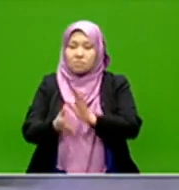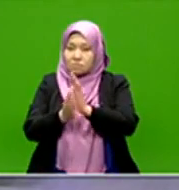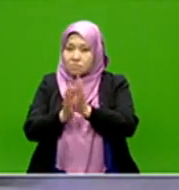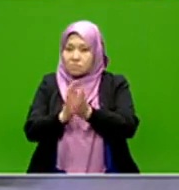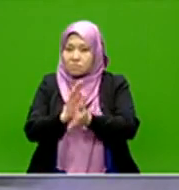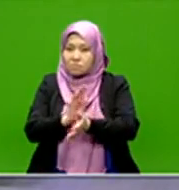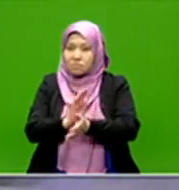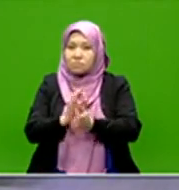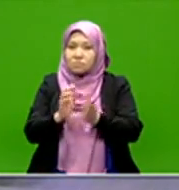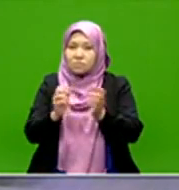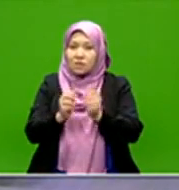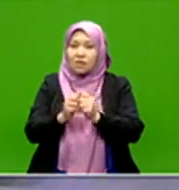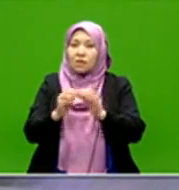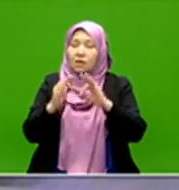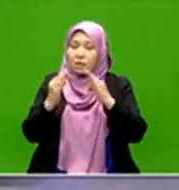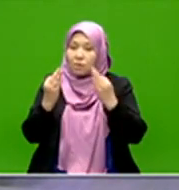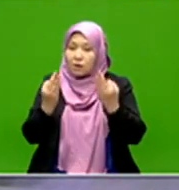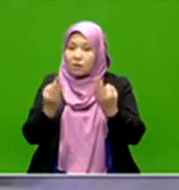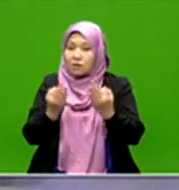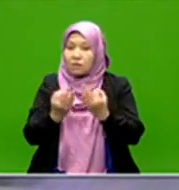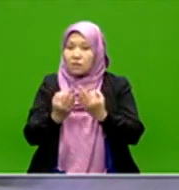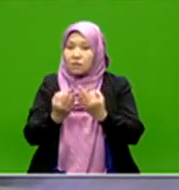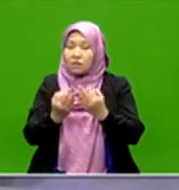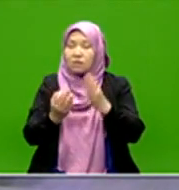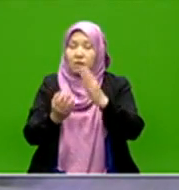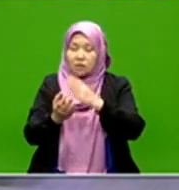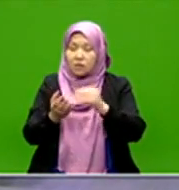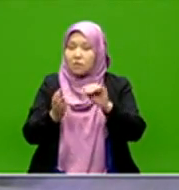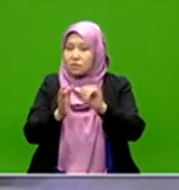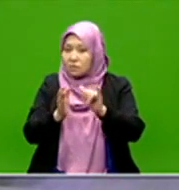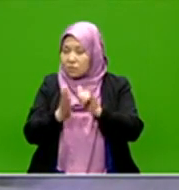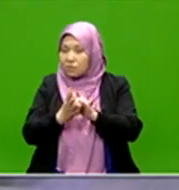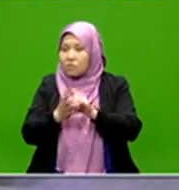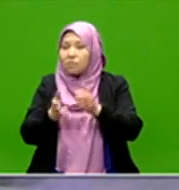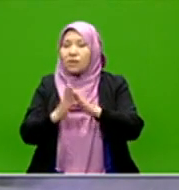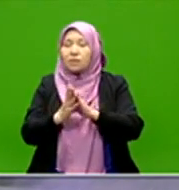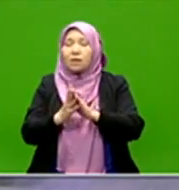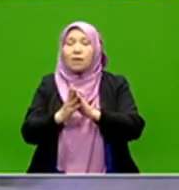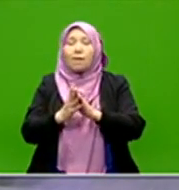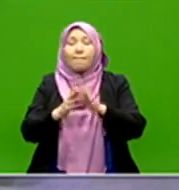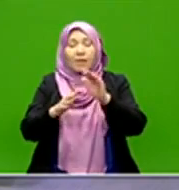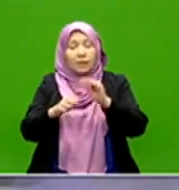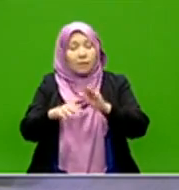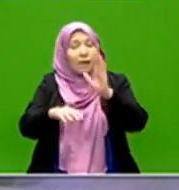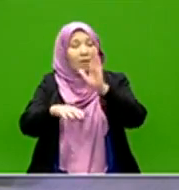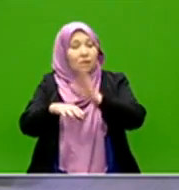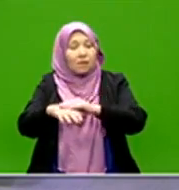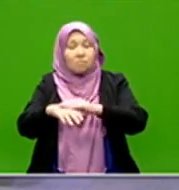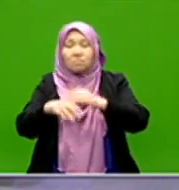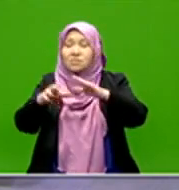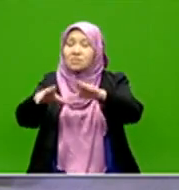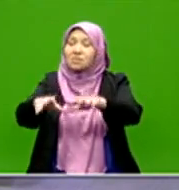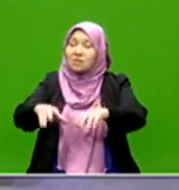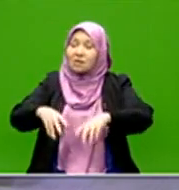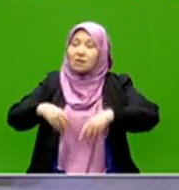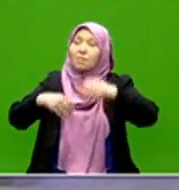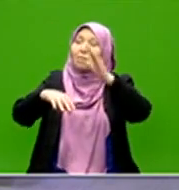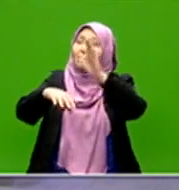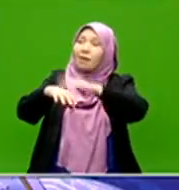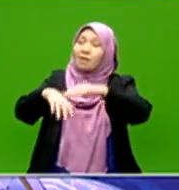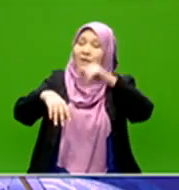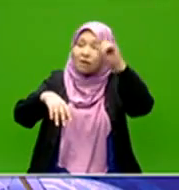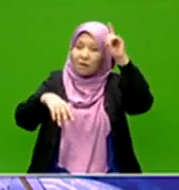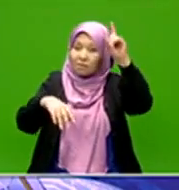tinggal keluarga kita lain tak bukan nak menuju kepada Allah sebab tu labbaik ya rab ya. Labbaik la syarika lak labbaik benar kan? Ya maksudnya